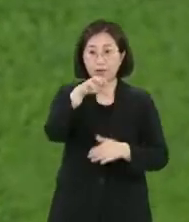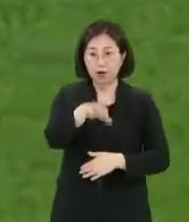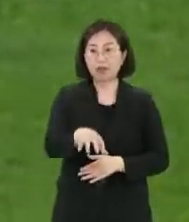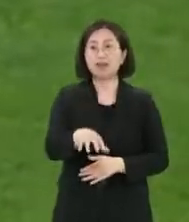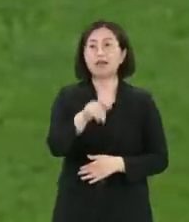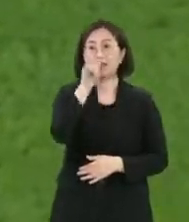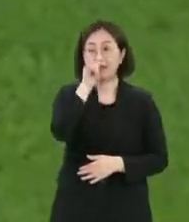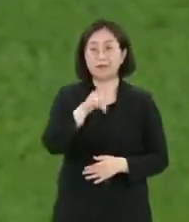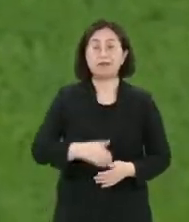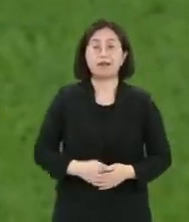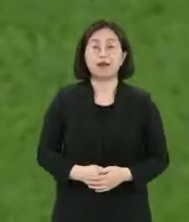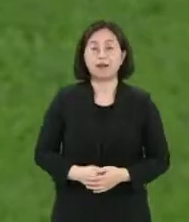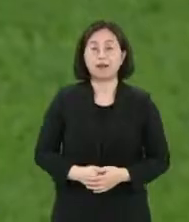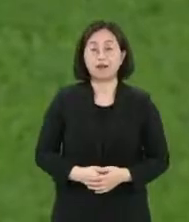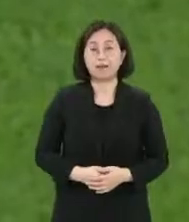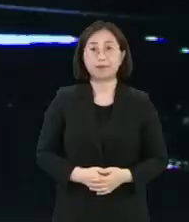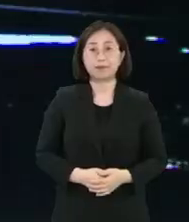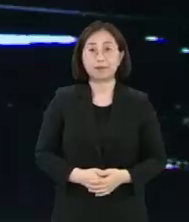진행됩니다.